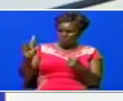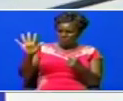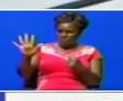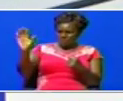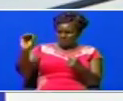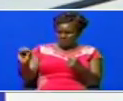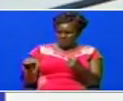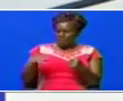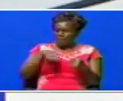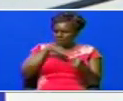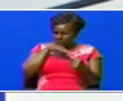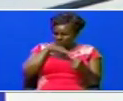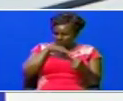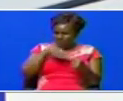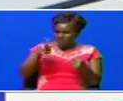0.15%. Raila Odinga,